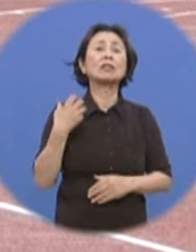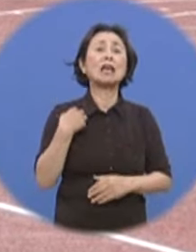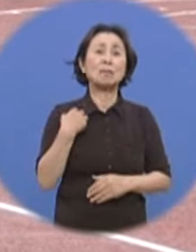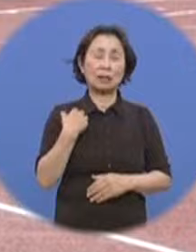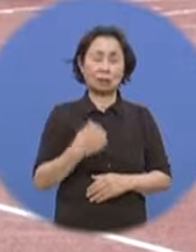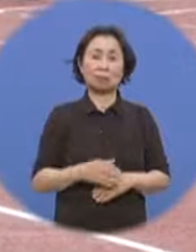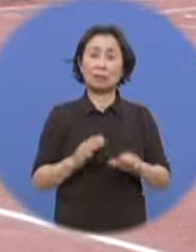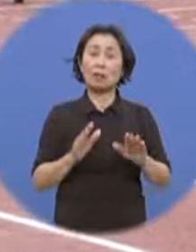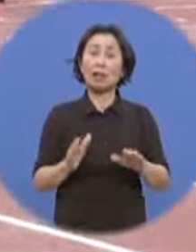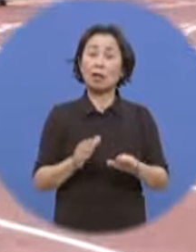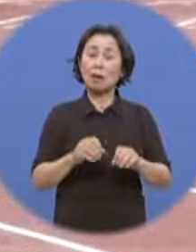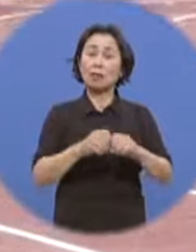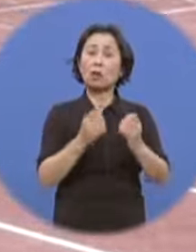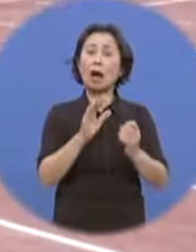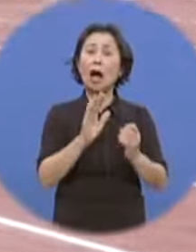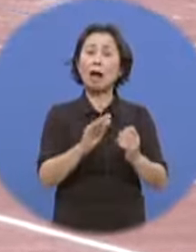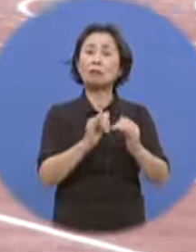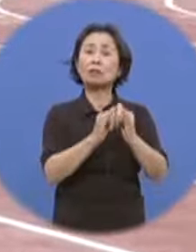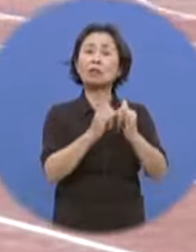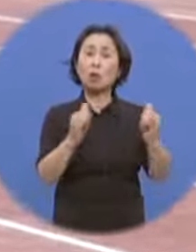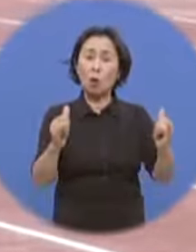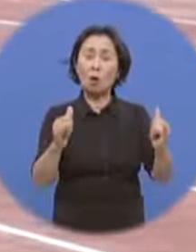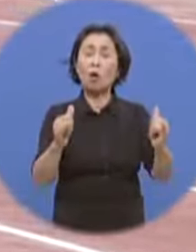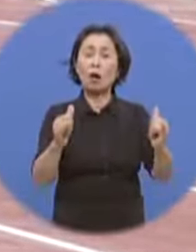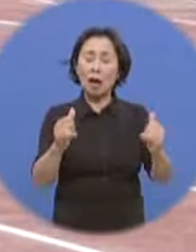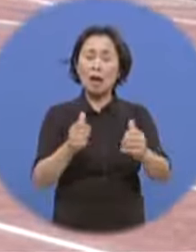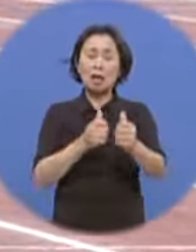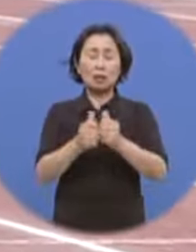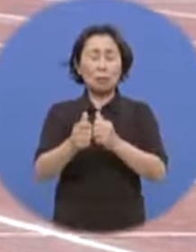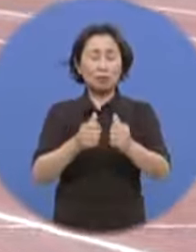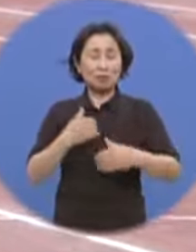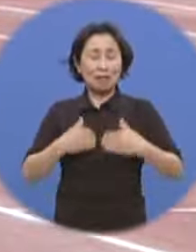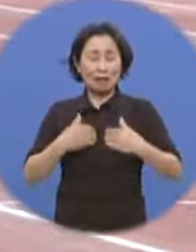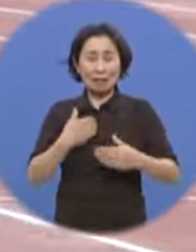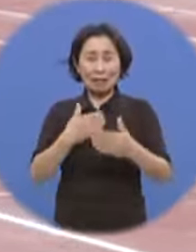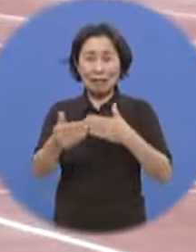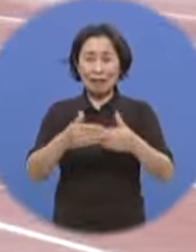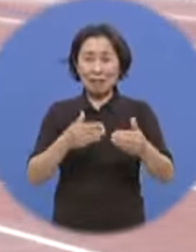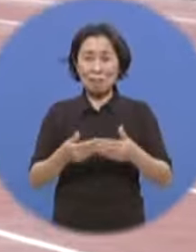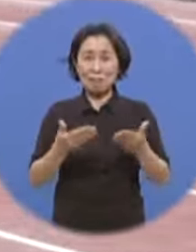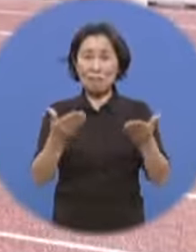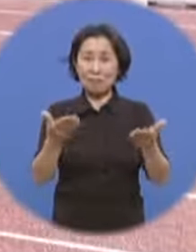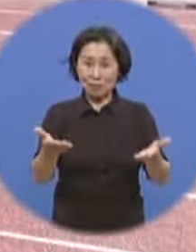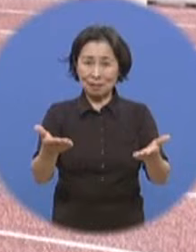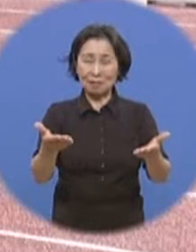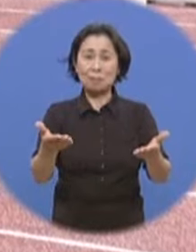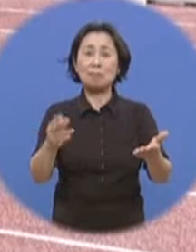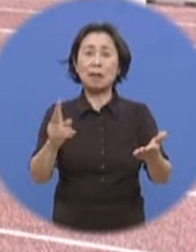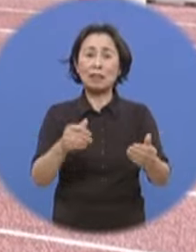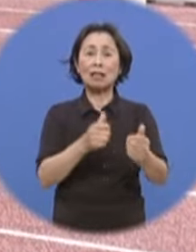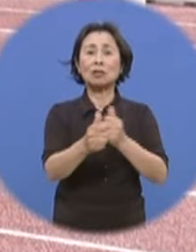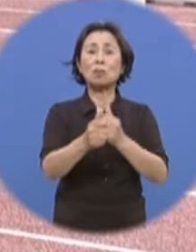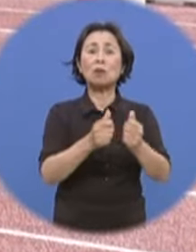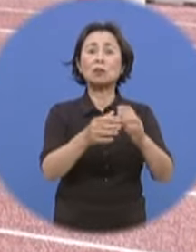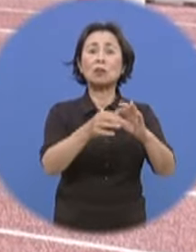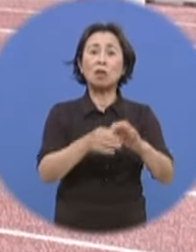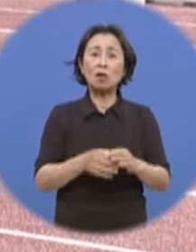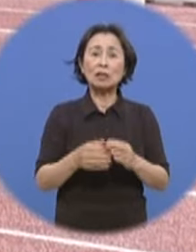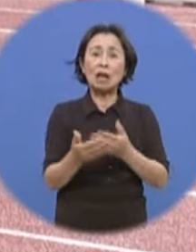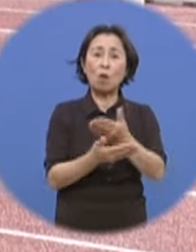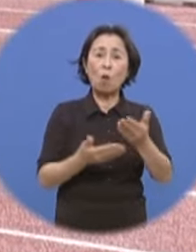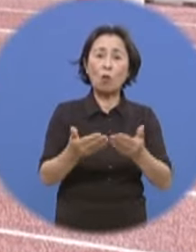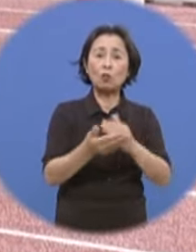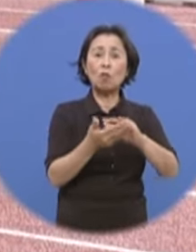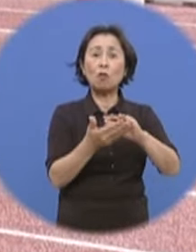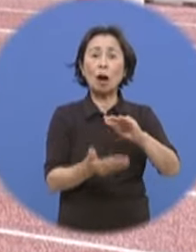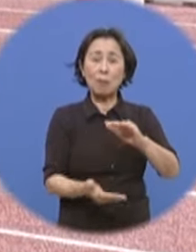では障害のある方がスポーツの楽しさを体験してもらいまたスポーツを通じた交流を深めていただく